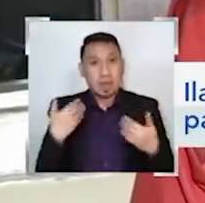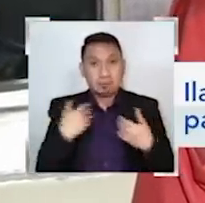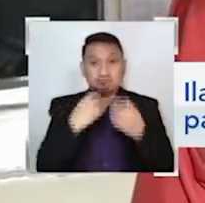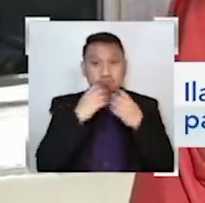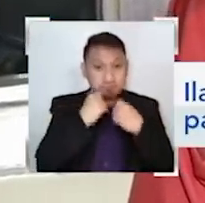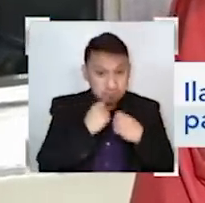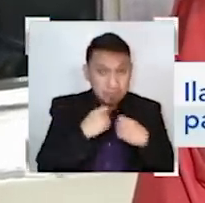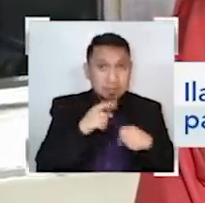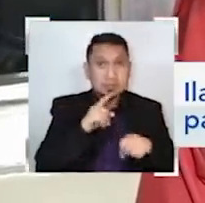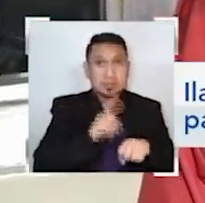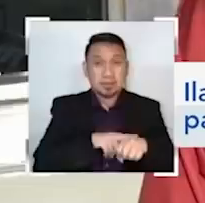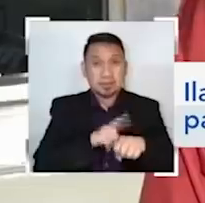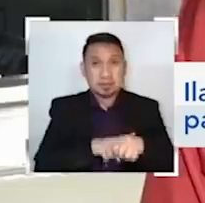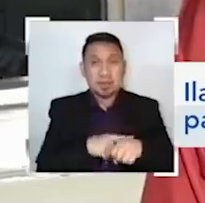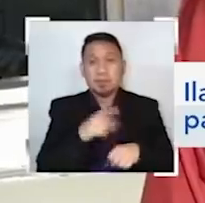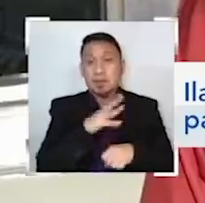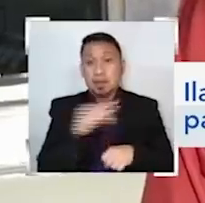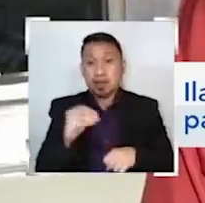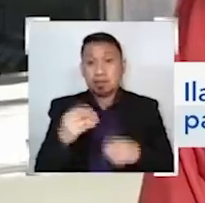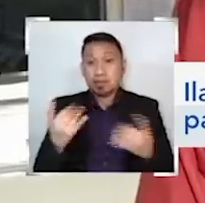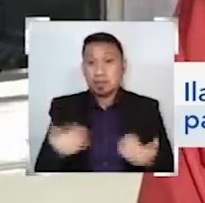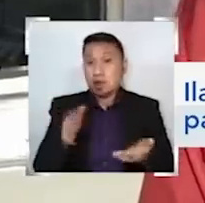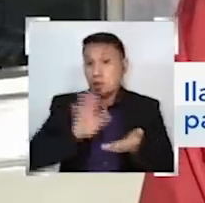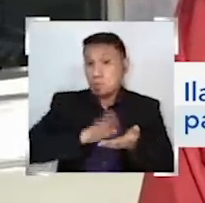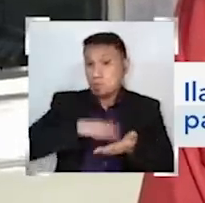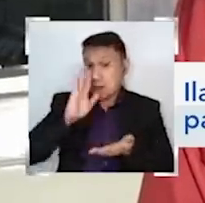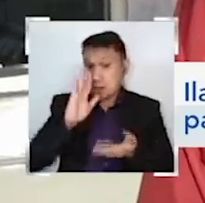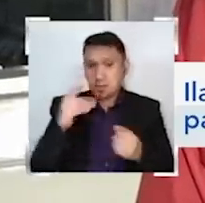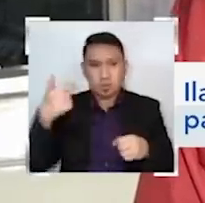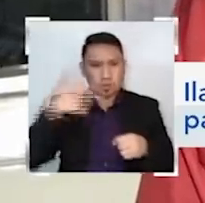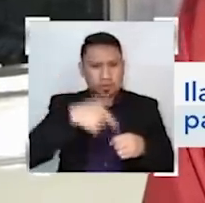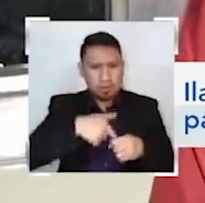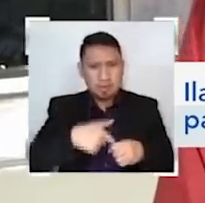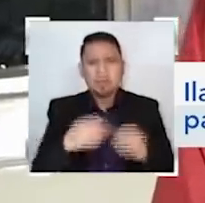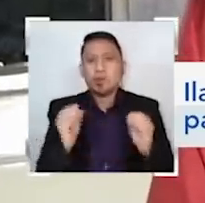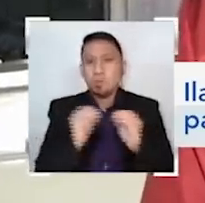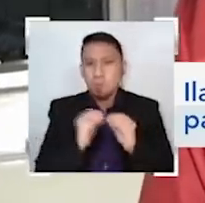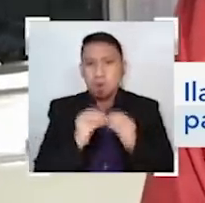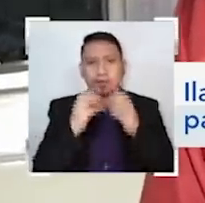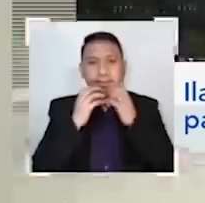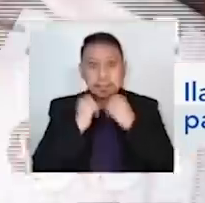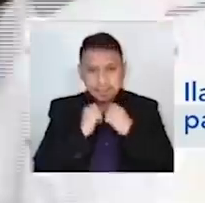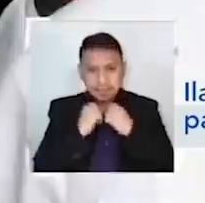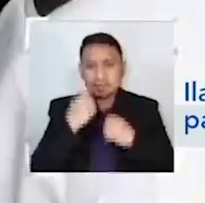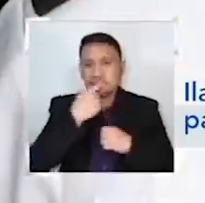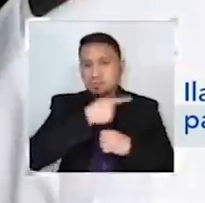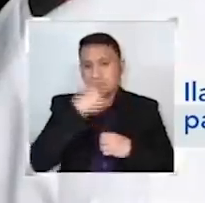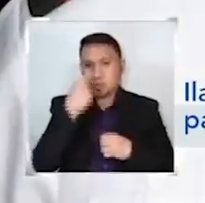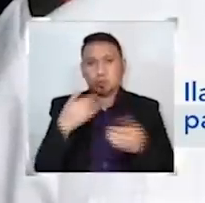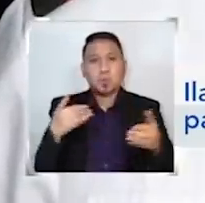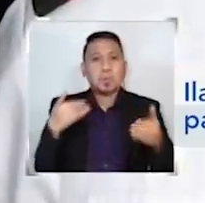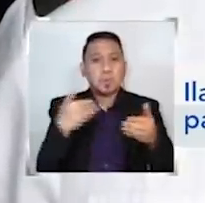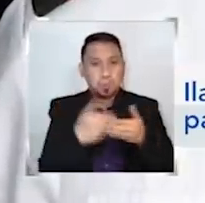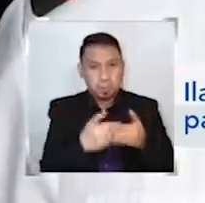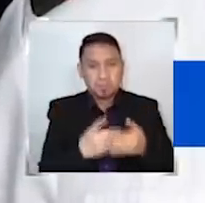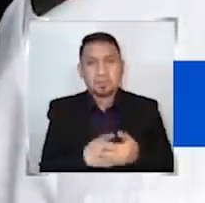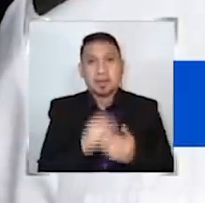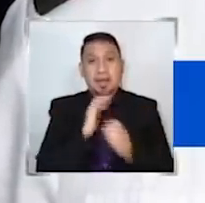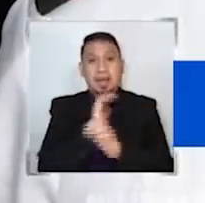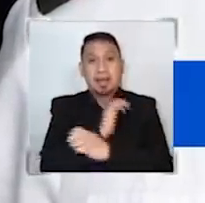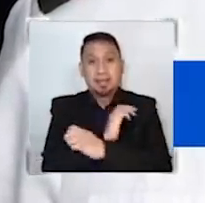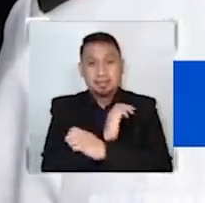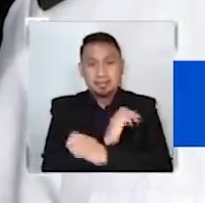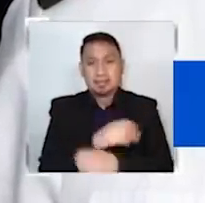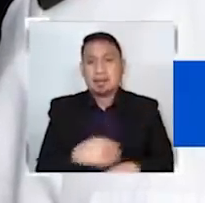dahil mahal ang presyo ng krudo natin, mas makakatipid po tayo dahil mas malapit sa EDSA. Kasi mas maiksi